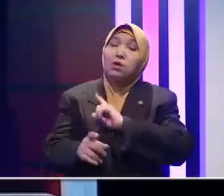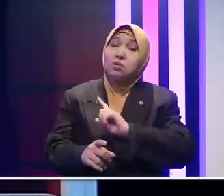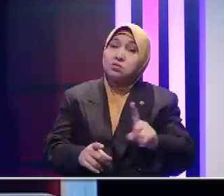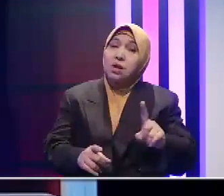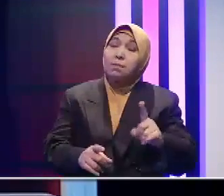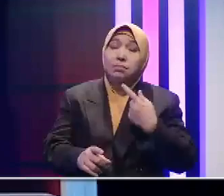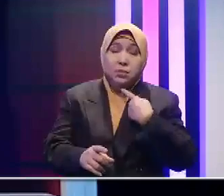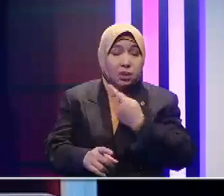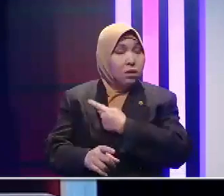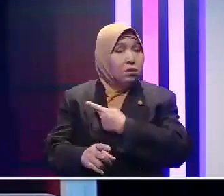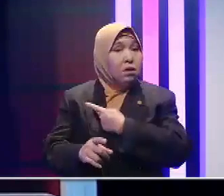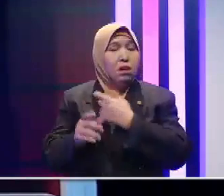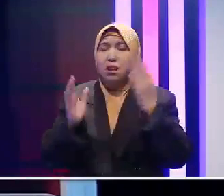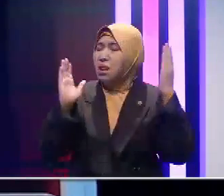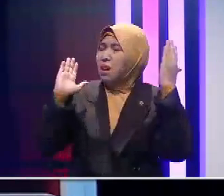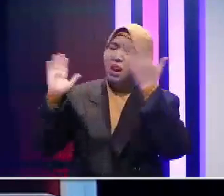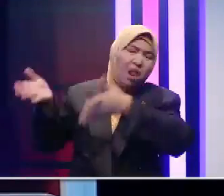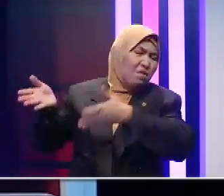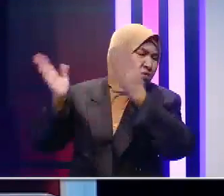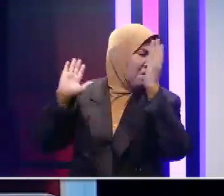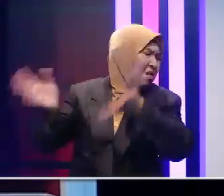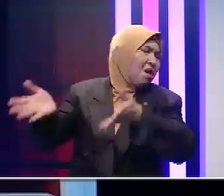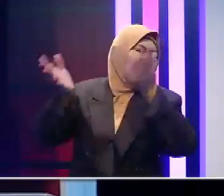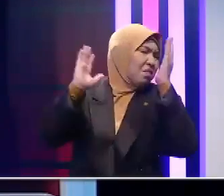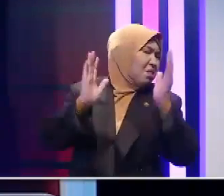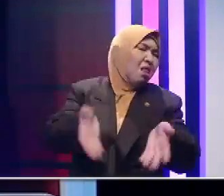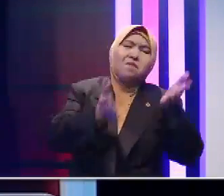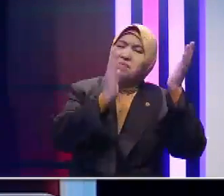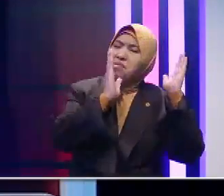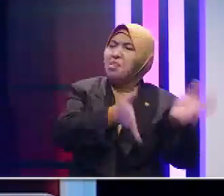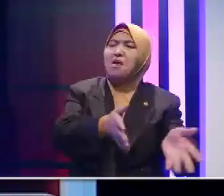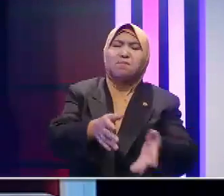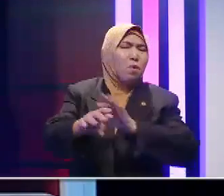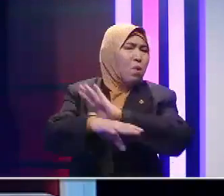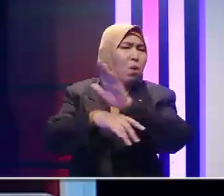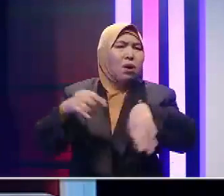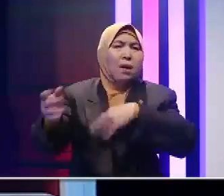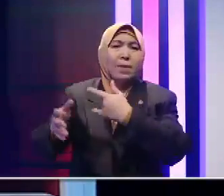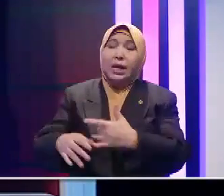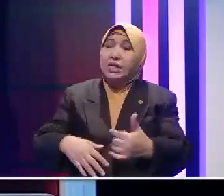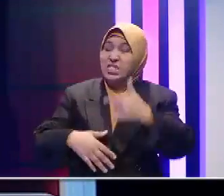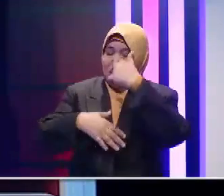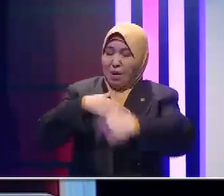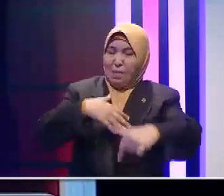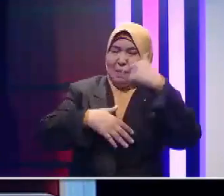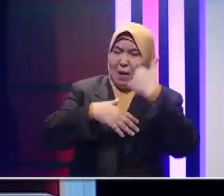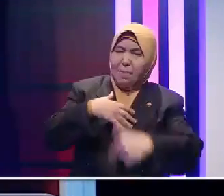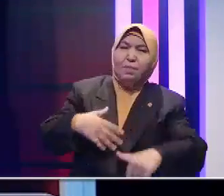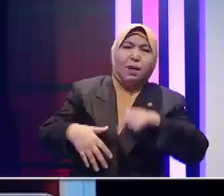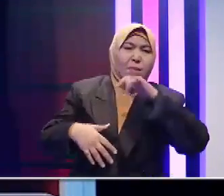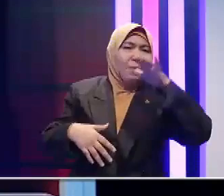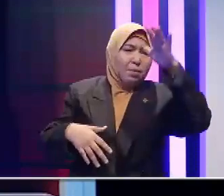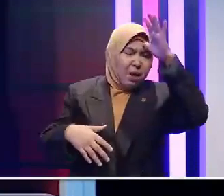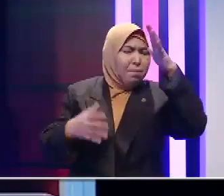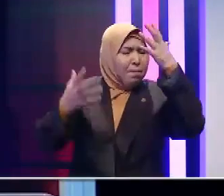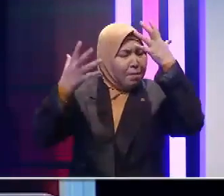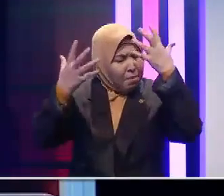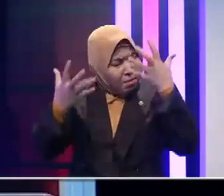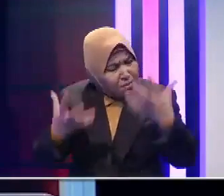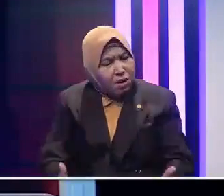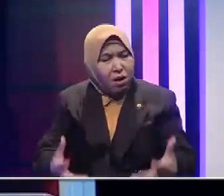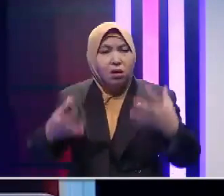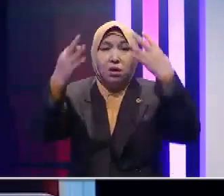kita meninggalkan apa yang diheritage oleh mereka pada diri kita. Satu benda yang berat jugalah, satu keputusan